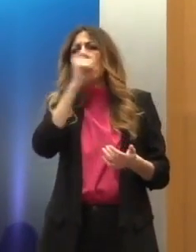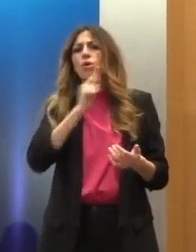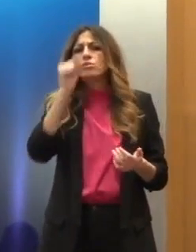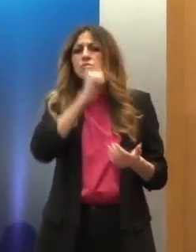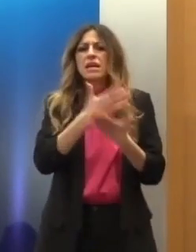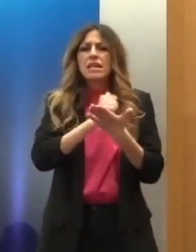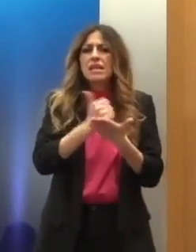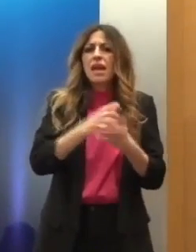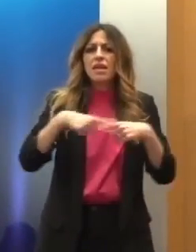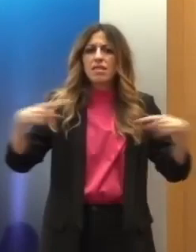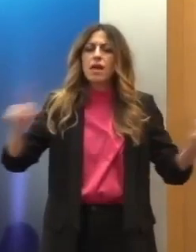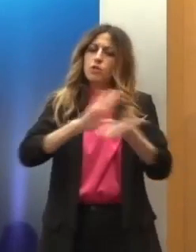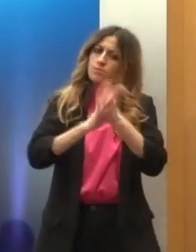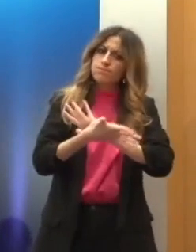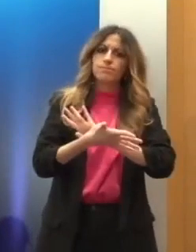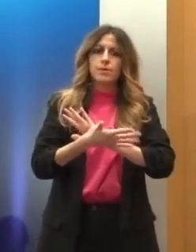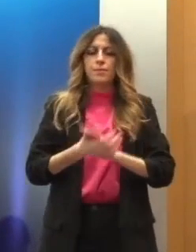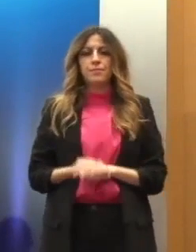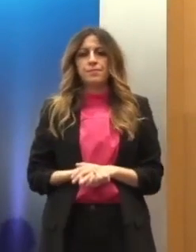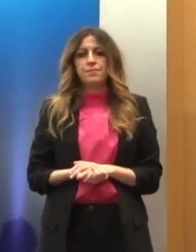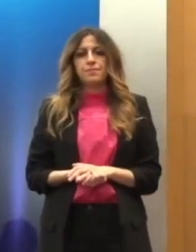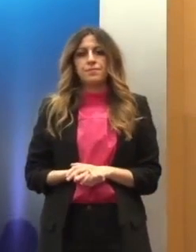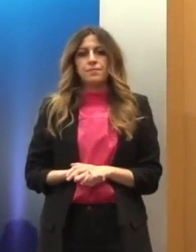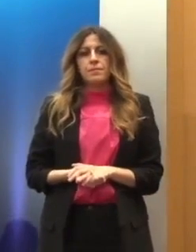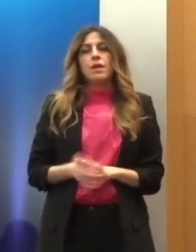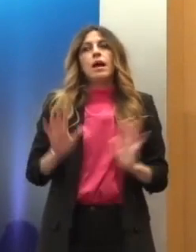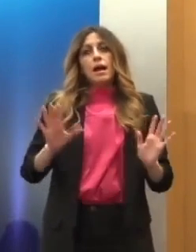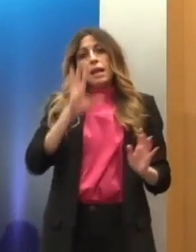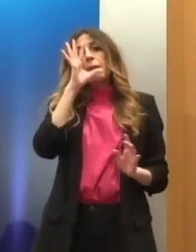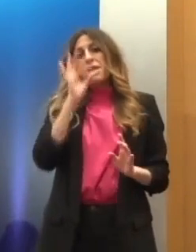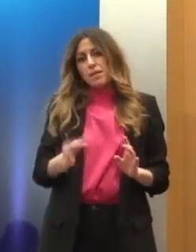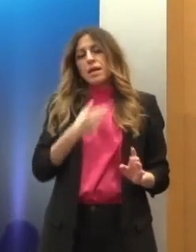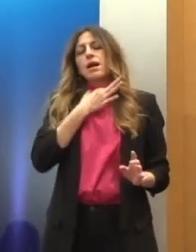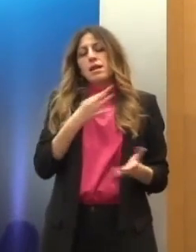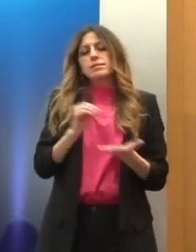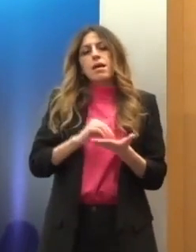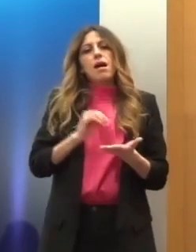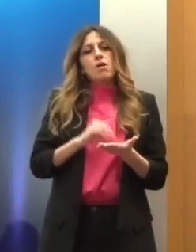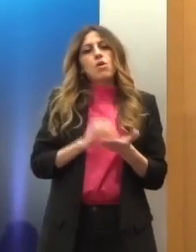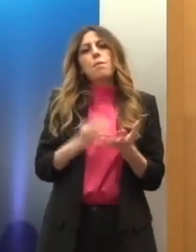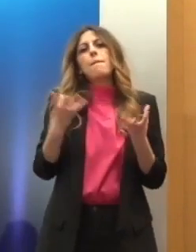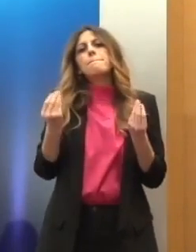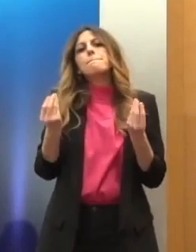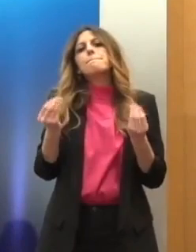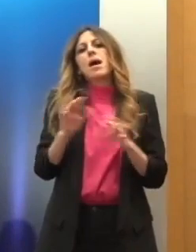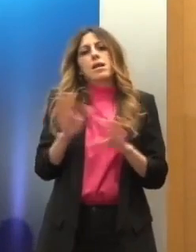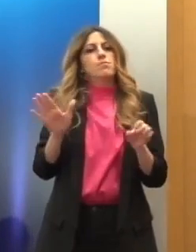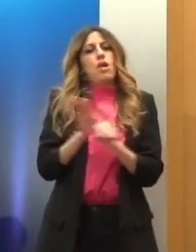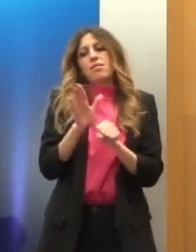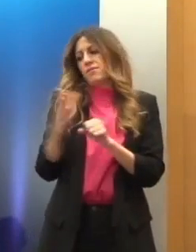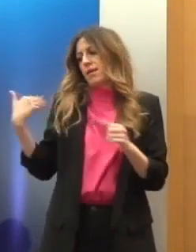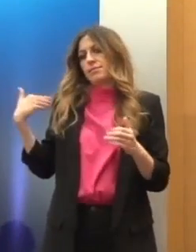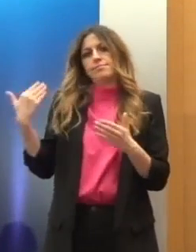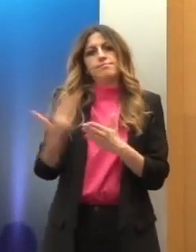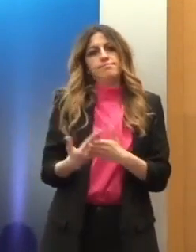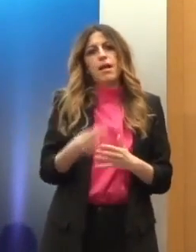και ταυτότητας φύλου. Ωστόσο, πράγματι χρειάζονται πολλά να γίνουν στο πεδίο της αντιμετώπισης του ρατσισμού